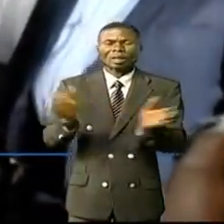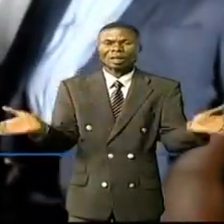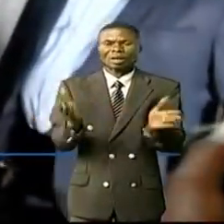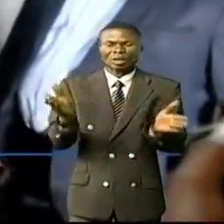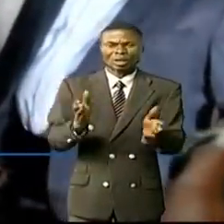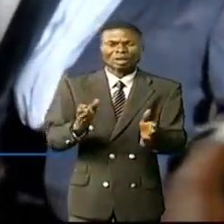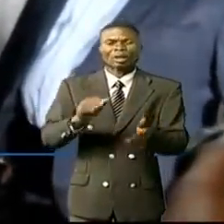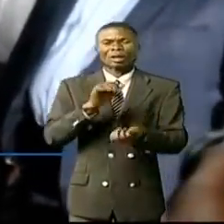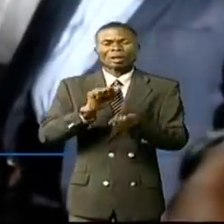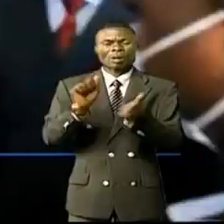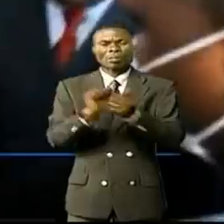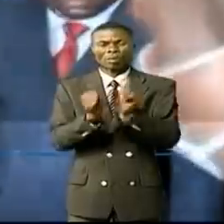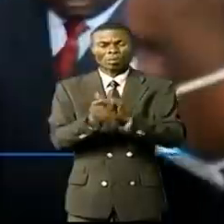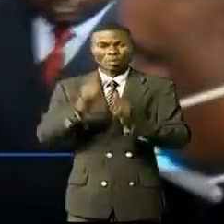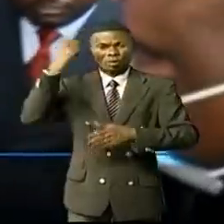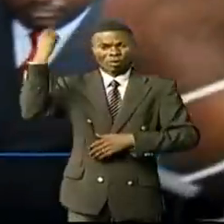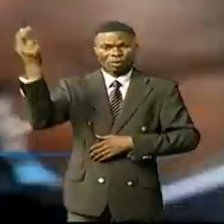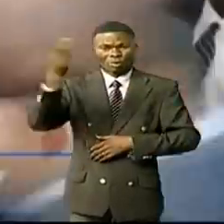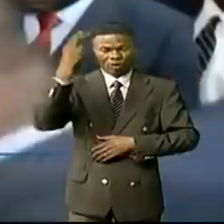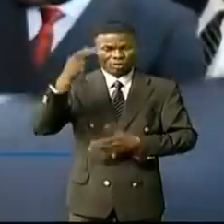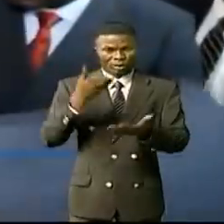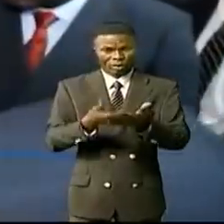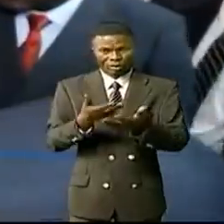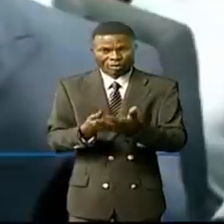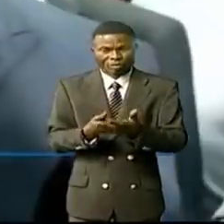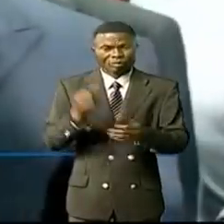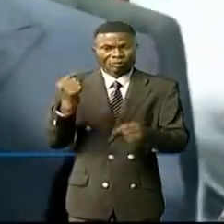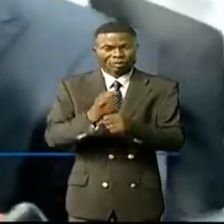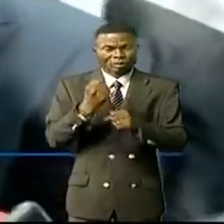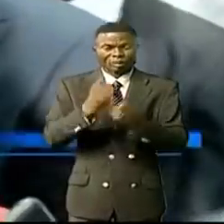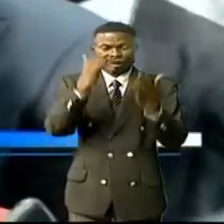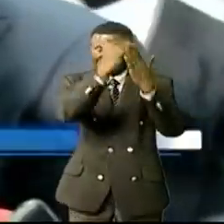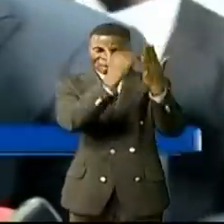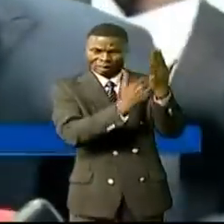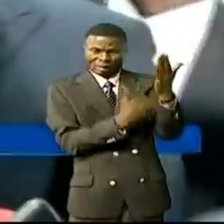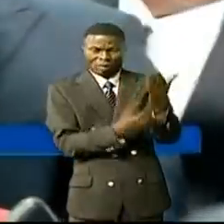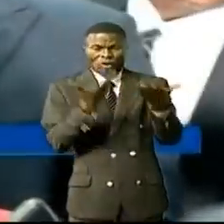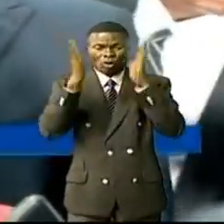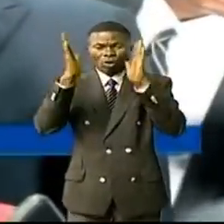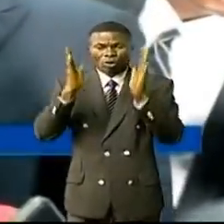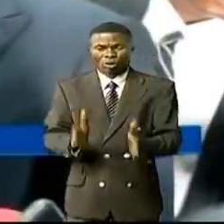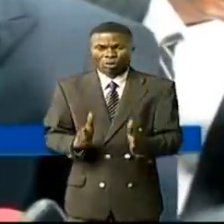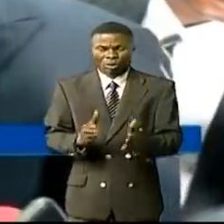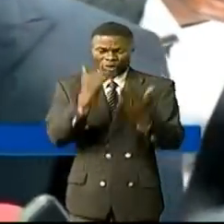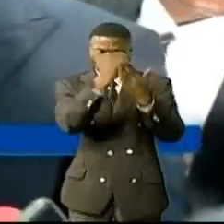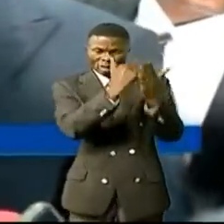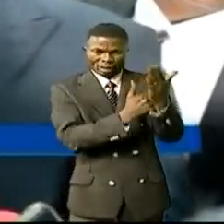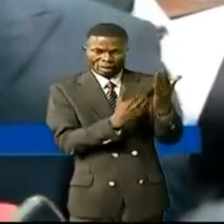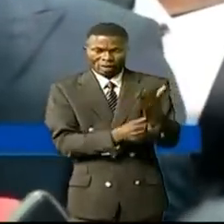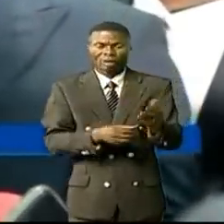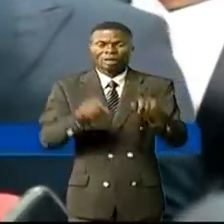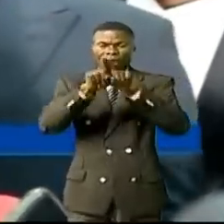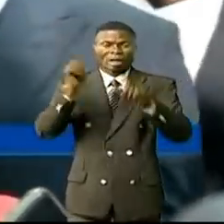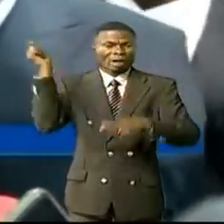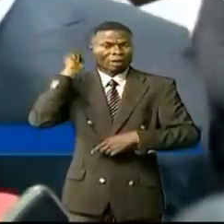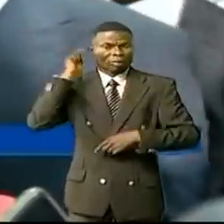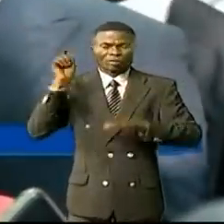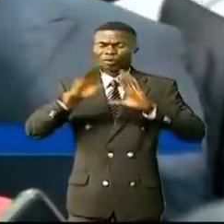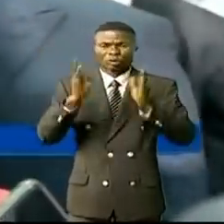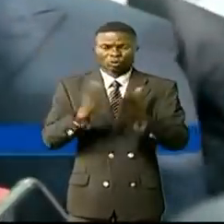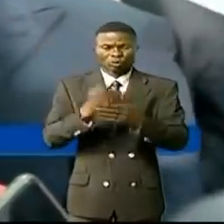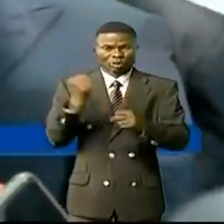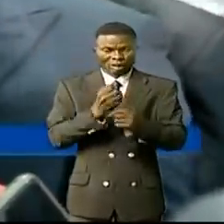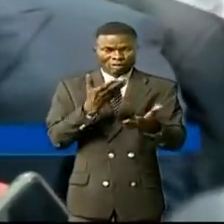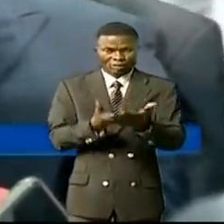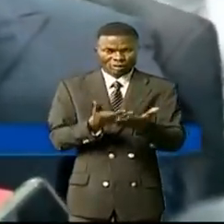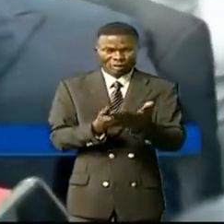monde universitaire. Nous avons lancé ce travail d'identification des étudiants, d'identification aussi du personnel.